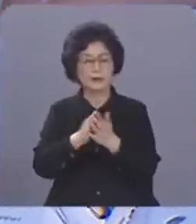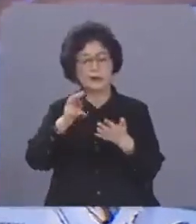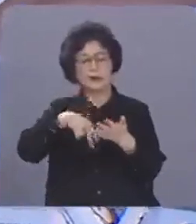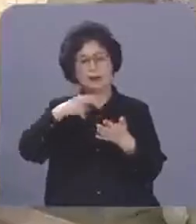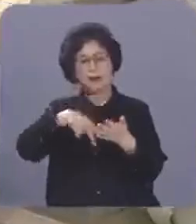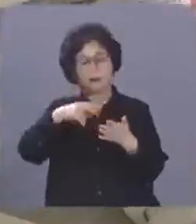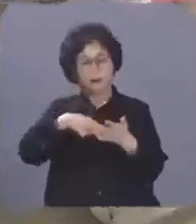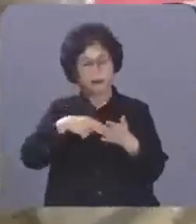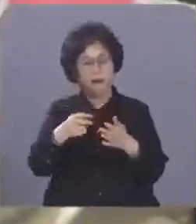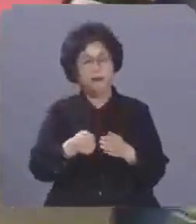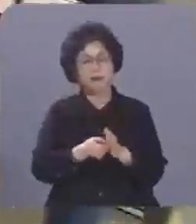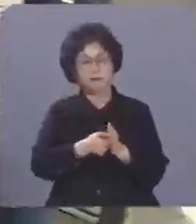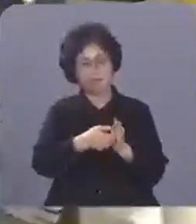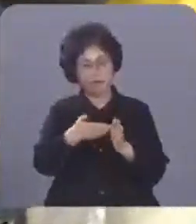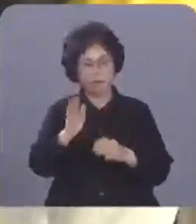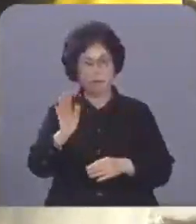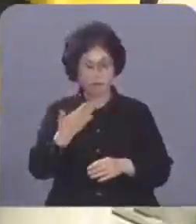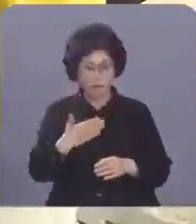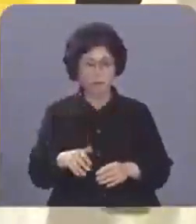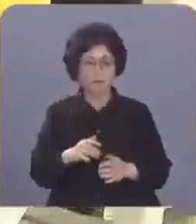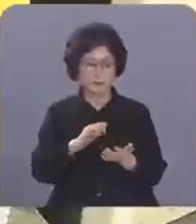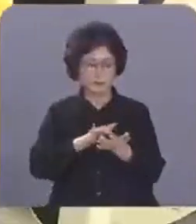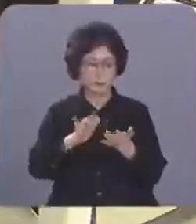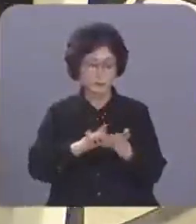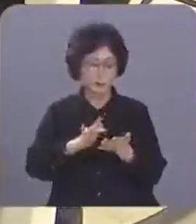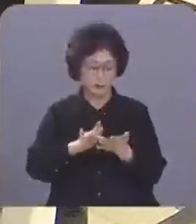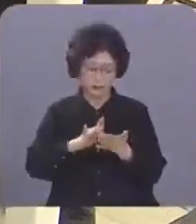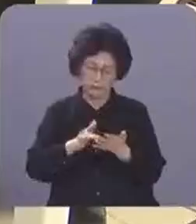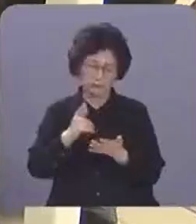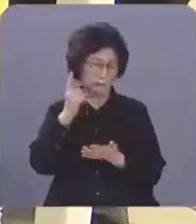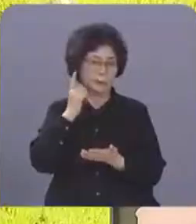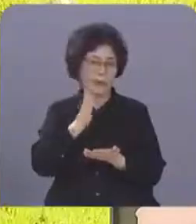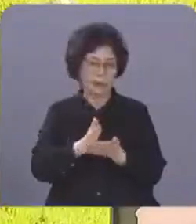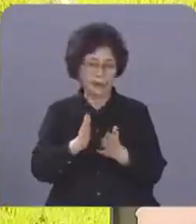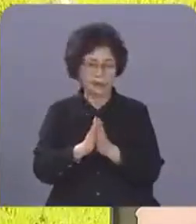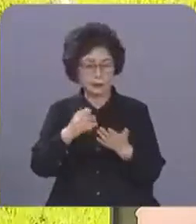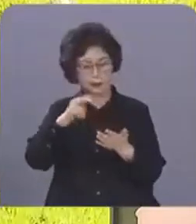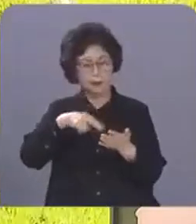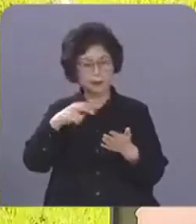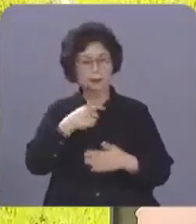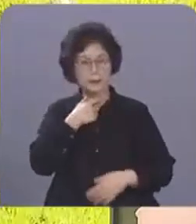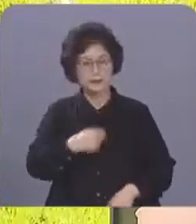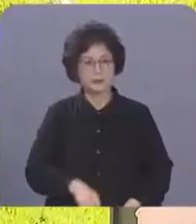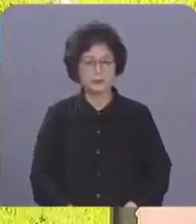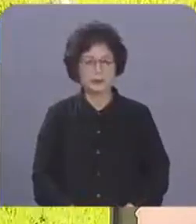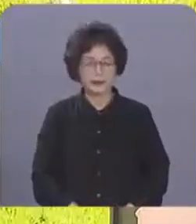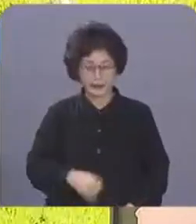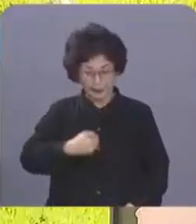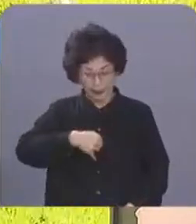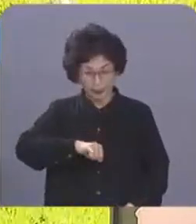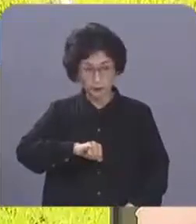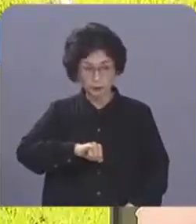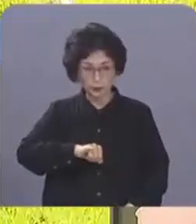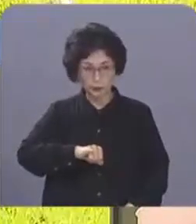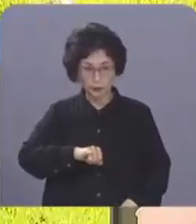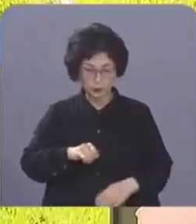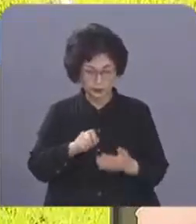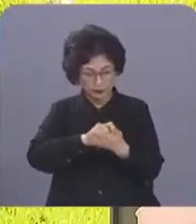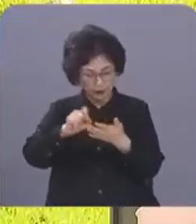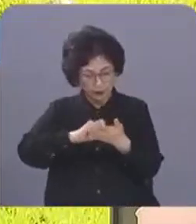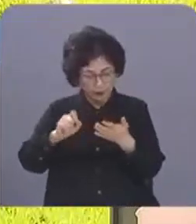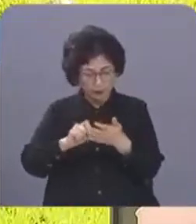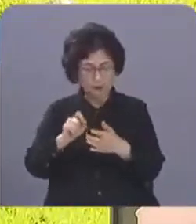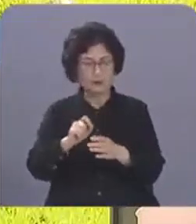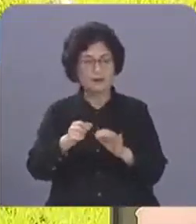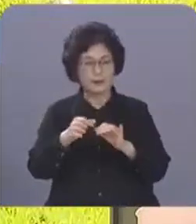아닌 책의 즐거움도 알게 되기를 어른들은 바랍니다. 저희 딸들도 이제 글쓰기나 이런 거에 조금